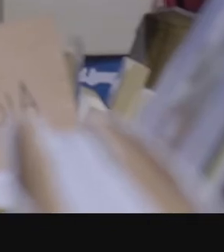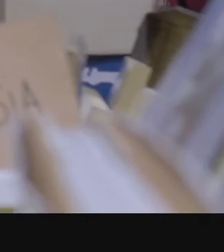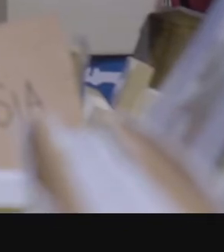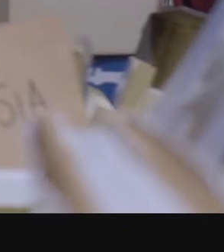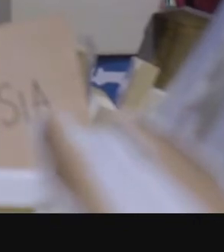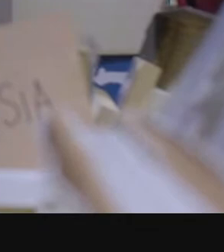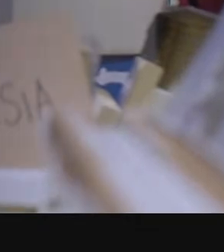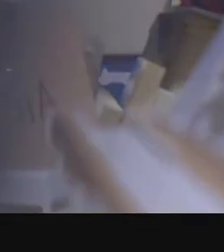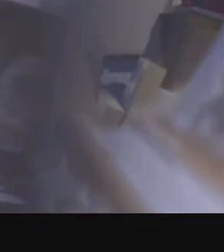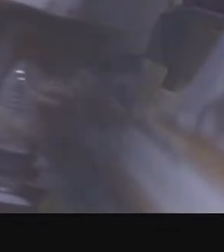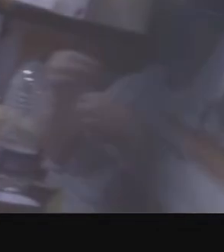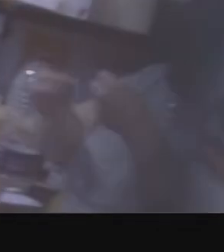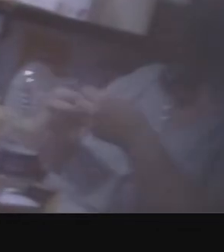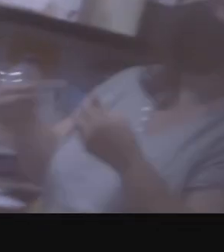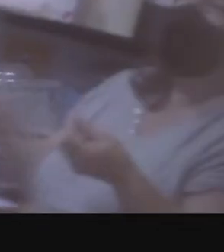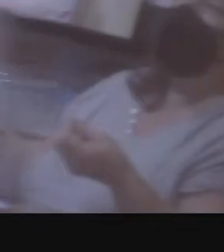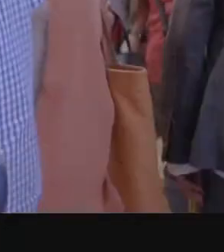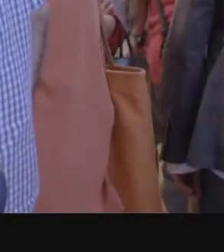experiència molt gratificant.